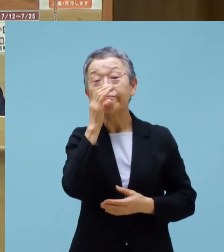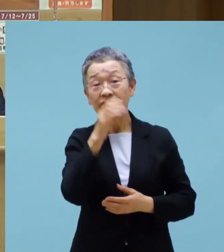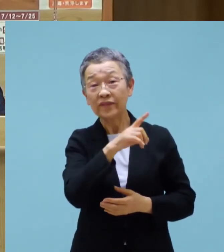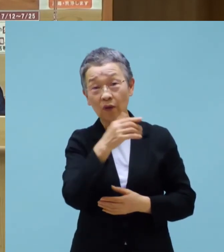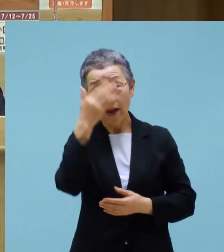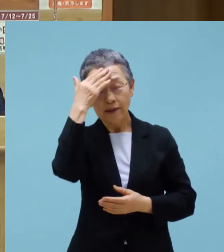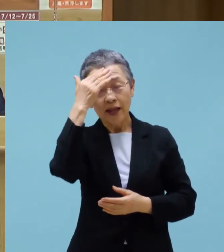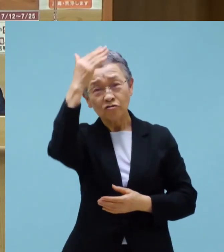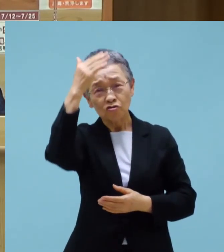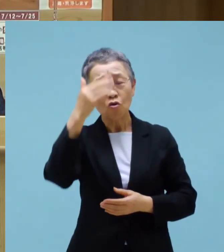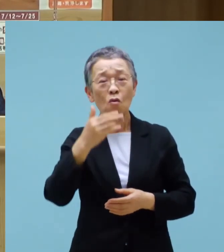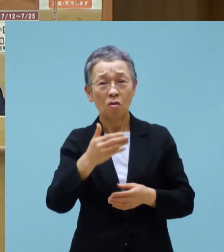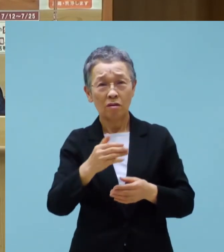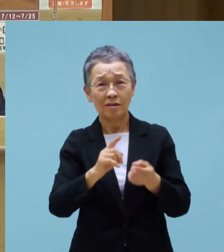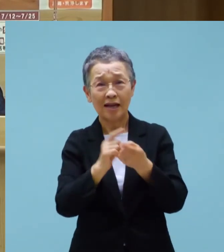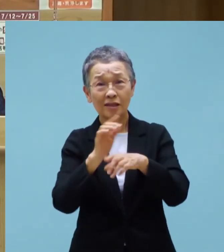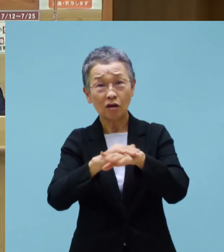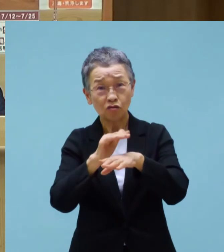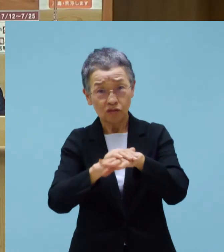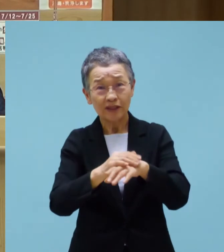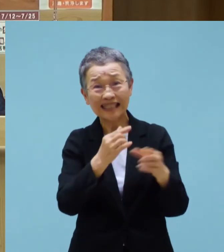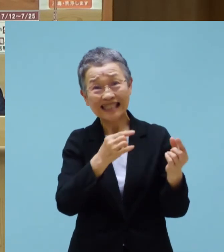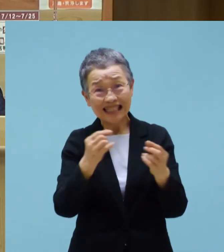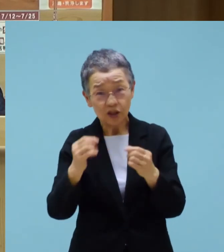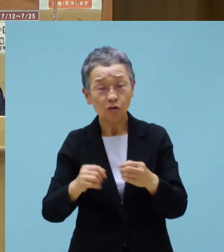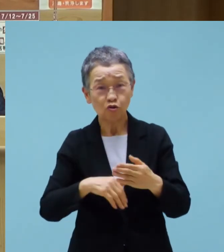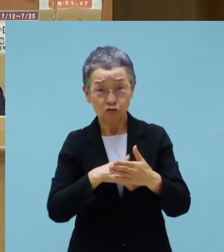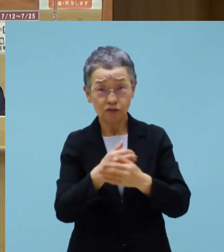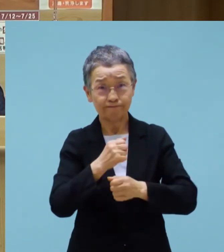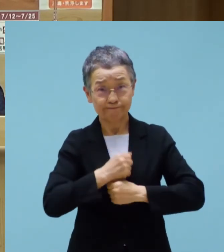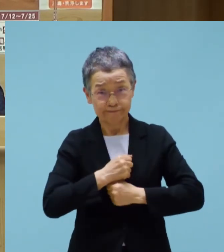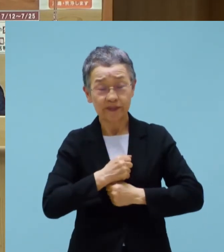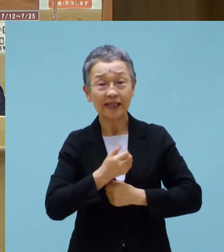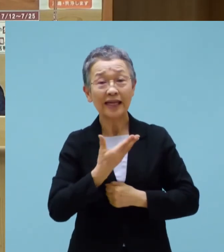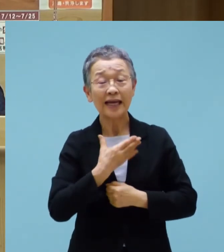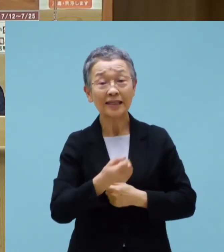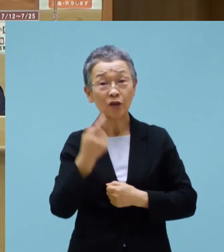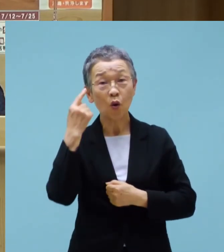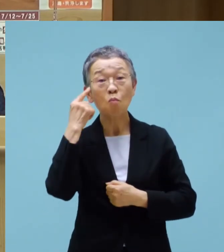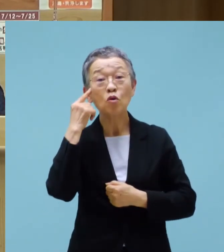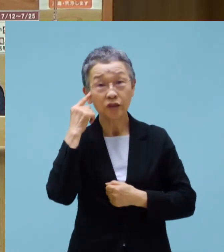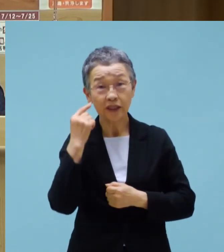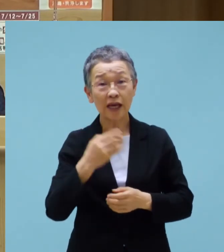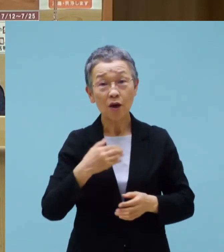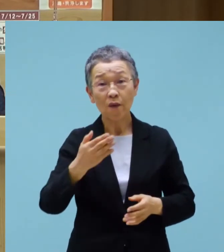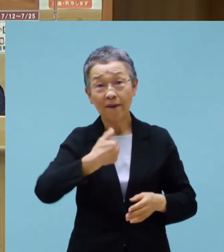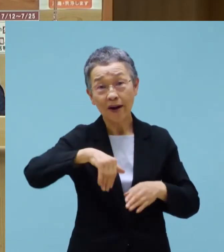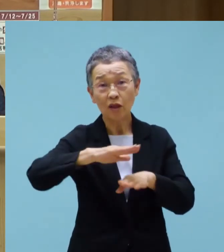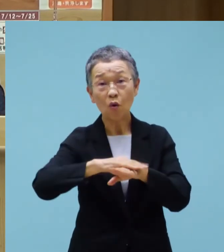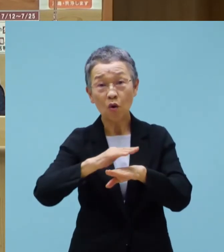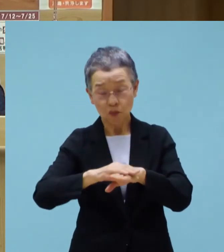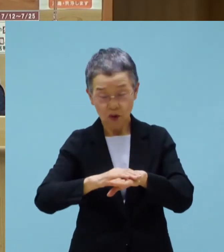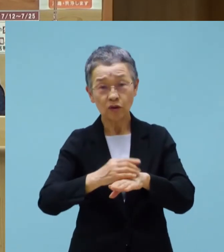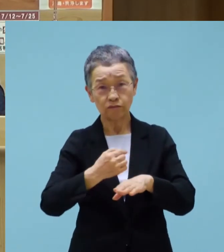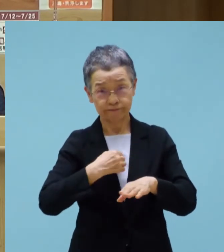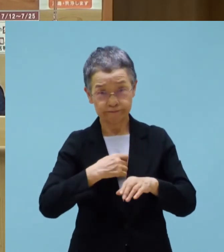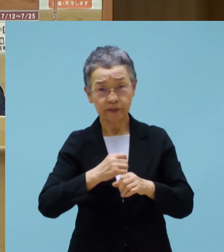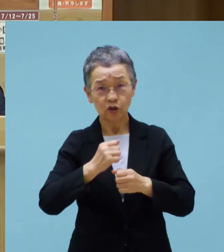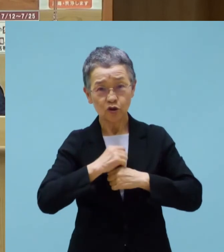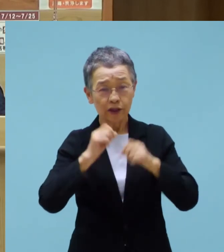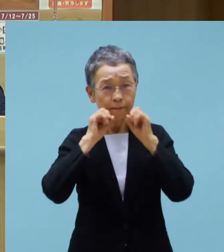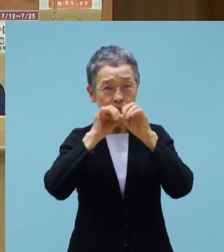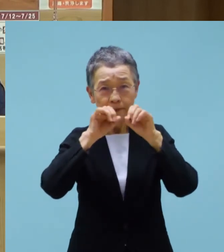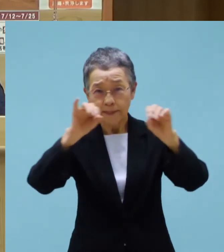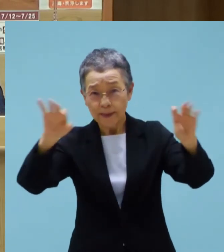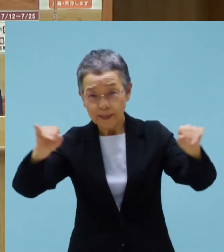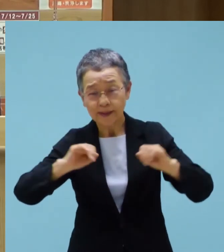策、ここはしっかり十分留意をしていただきたいと思いますし、我々としてもしっかりそこは注意喚起をしていきたいというふうに思